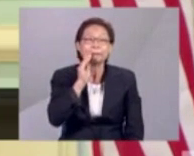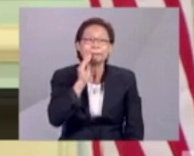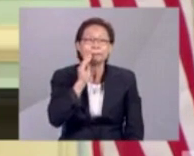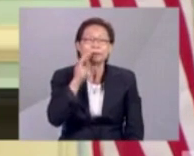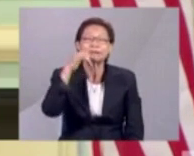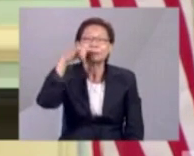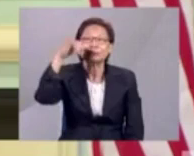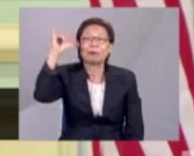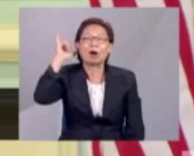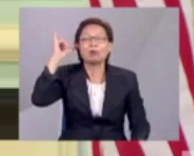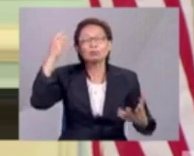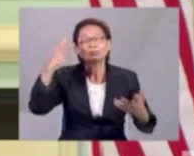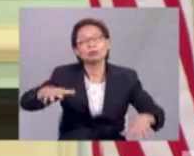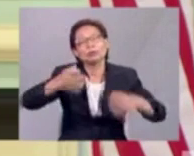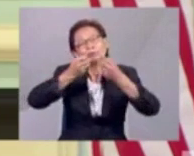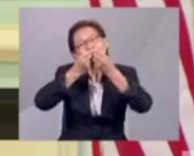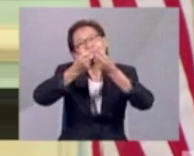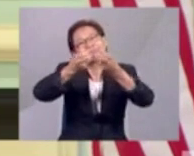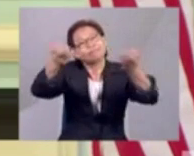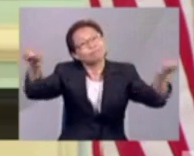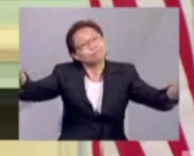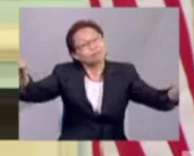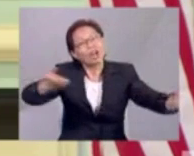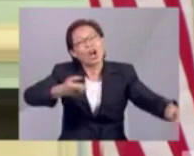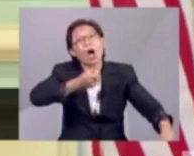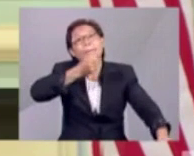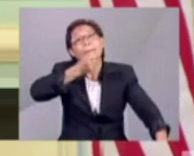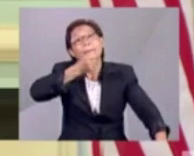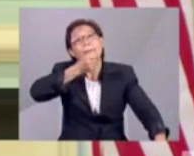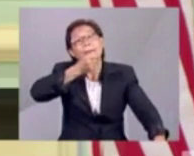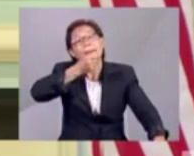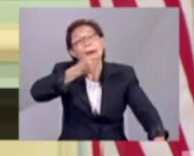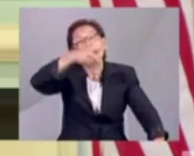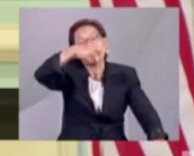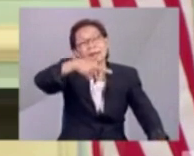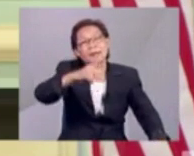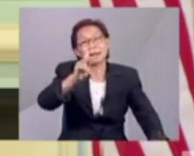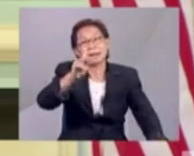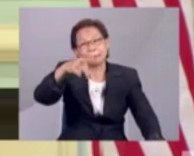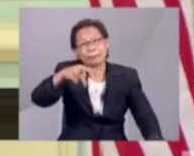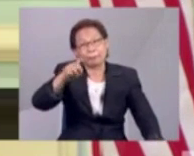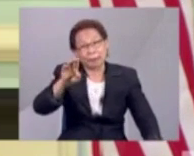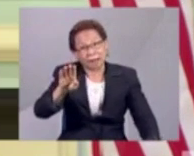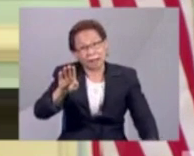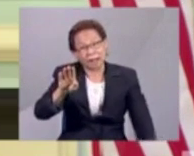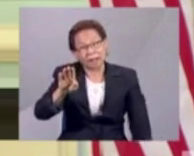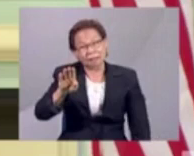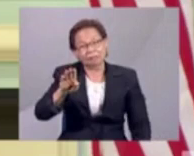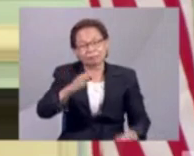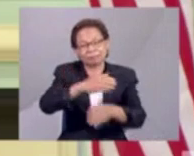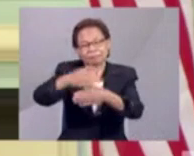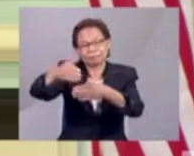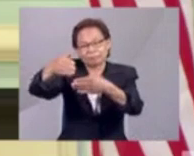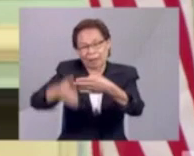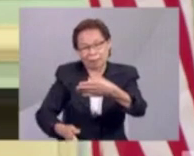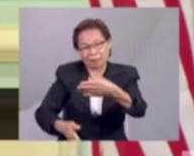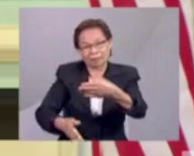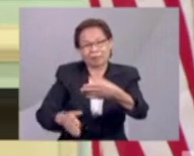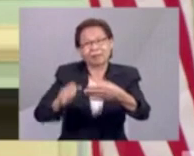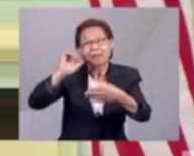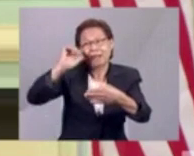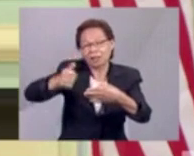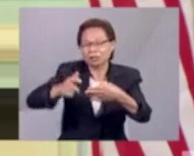Yassin semalam telah mengumumkan bahawa PKPB yang akan tamat